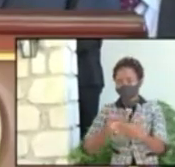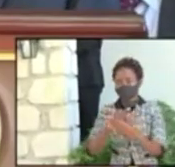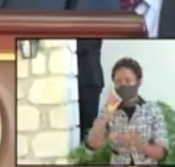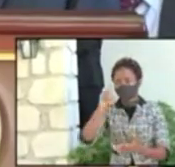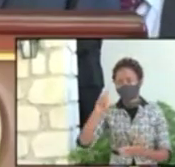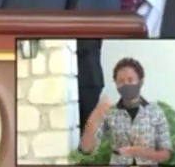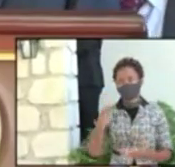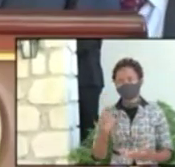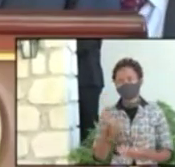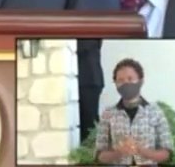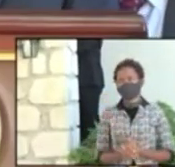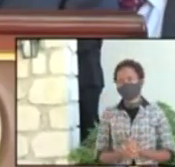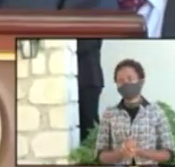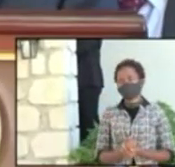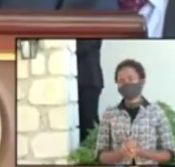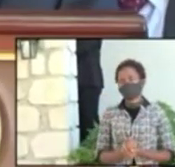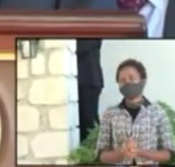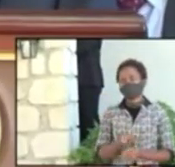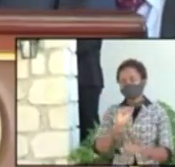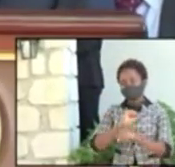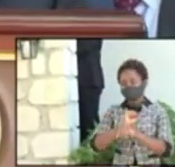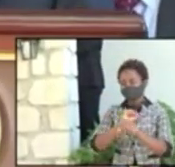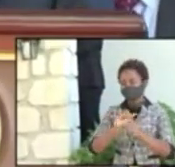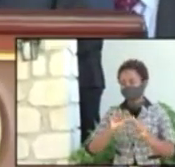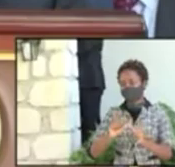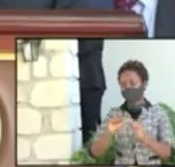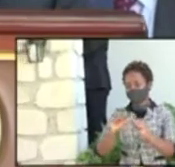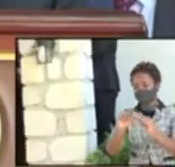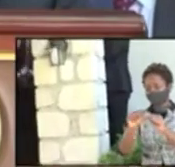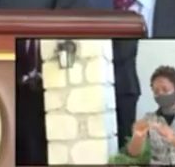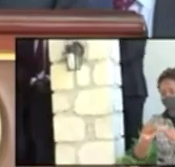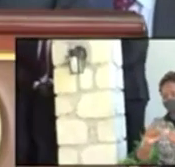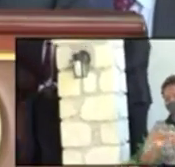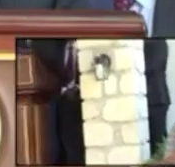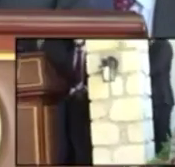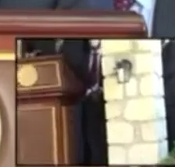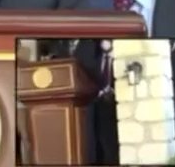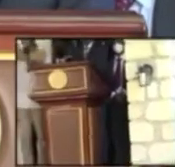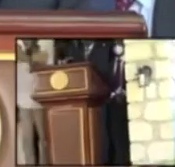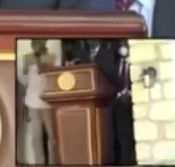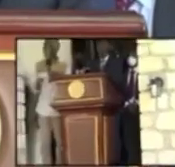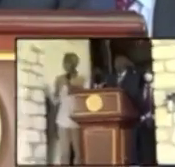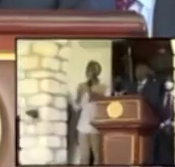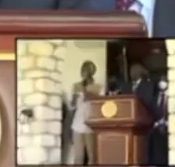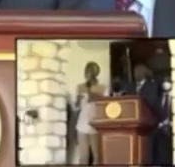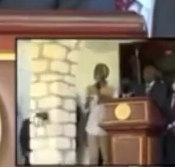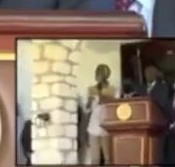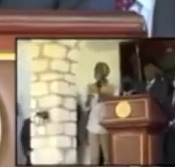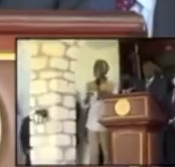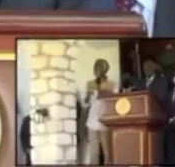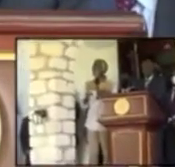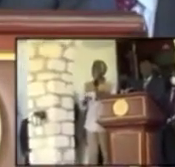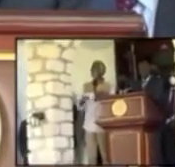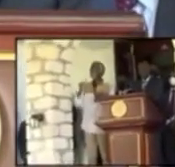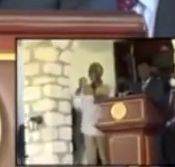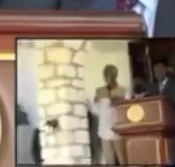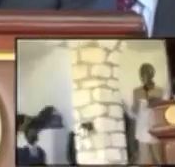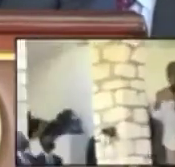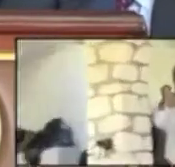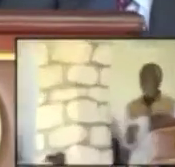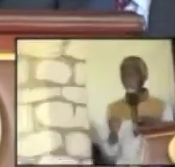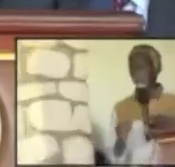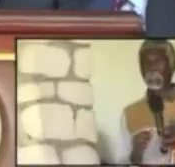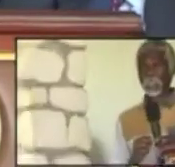baptistères. Et travaillant la poursuivre. Et moi-même, comme directeur général Presse Nationale d'Haïti, m'a